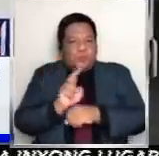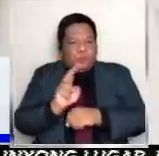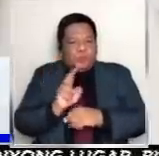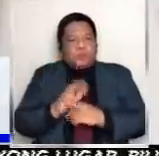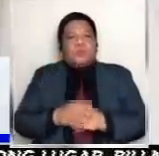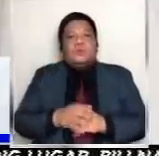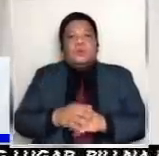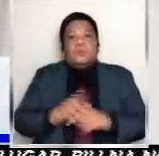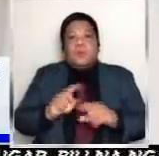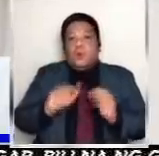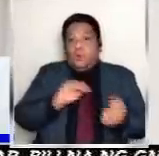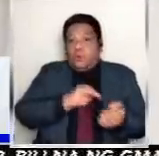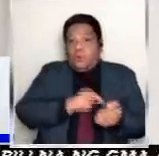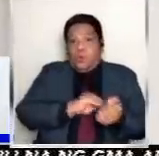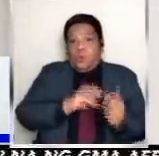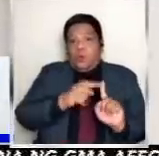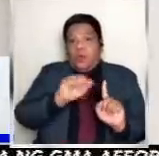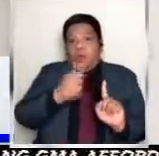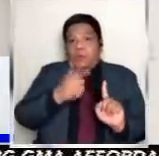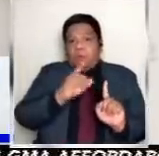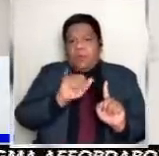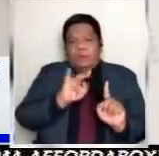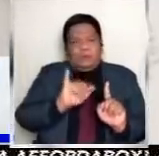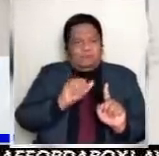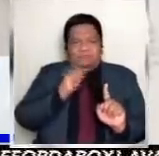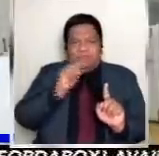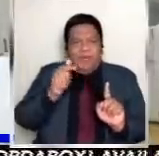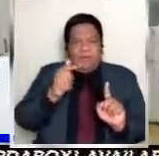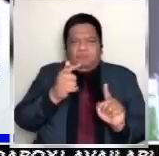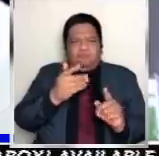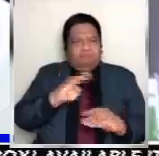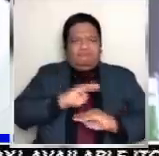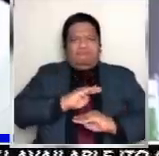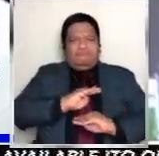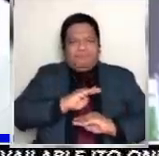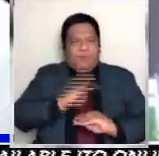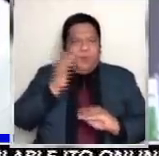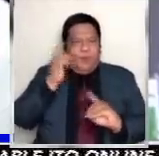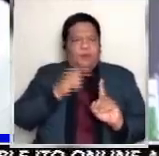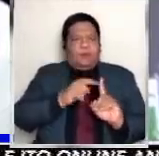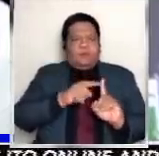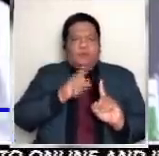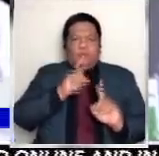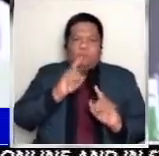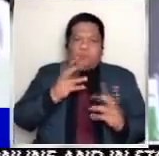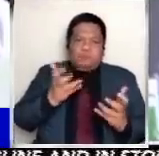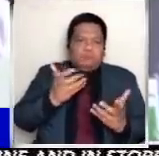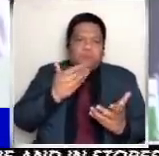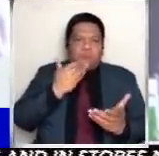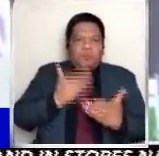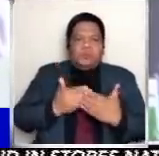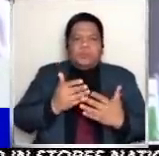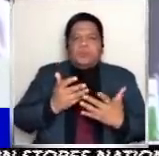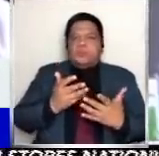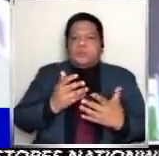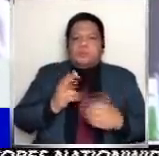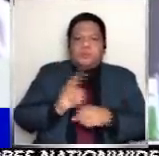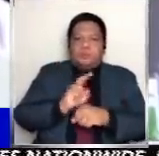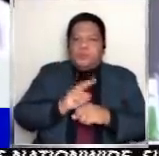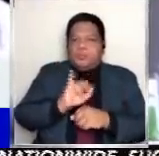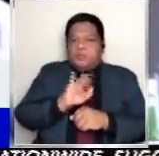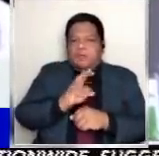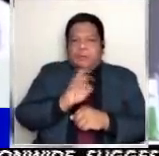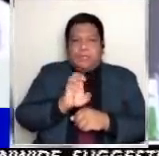na nagsusulong sa paggamit ng gamot laban sa COVID-19. Hardly no impact. It will